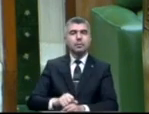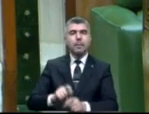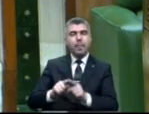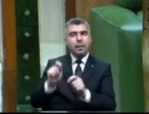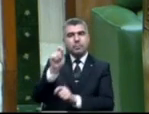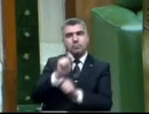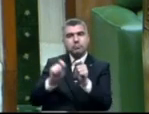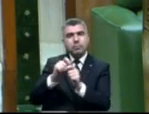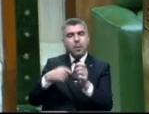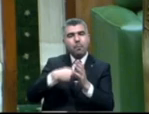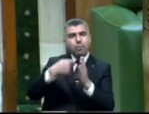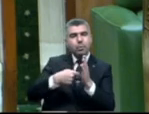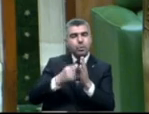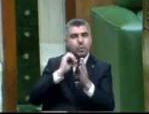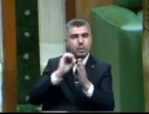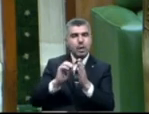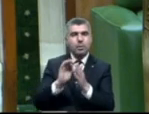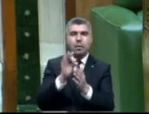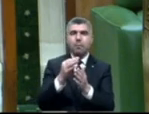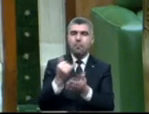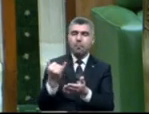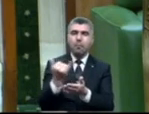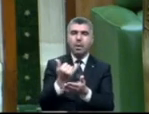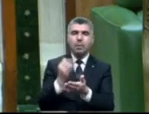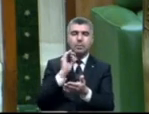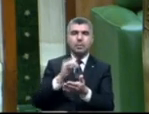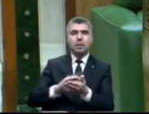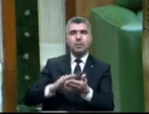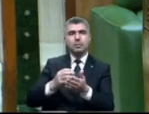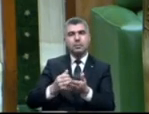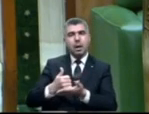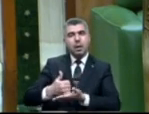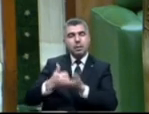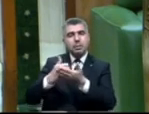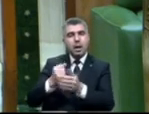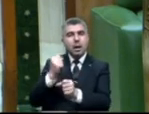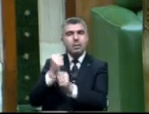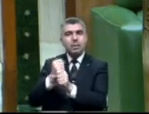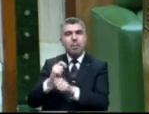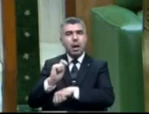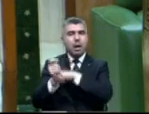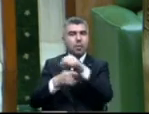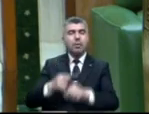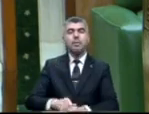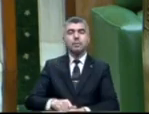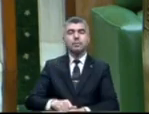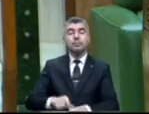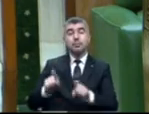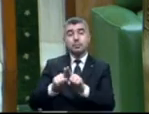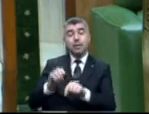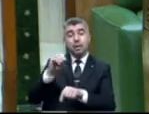بإنجاز مشاريع استثمارية تمكنه من تثمين أفضل للعقار وخلق فرص الشغل بالعالم القروي، إعادة